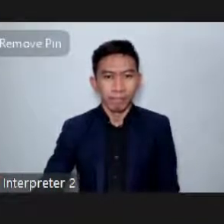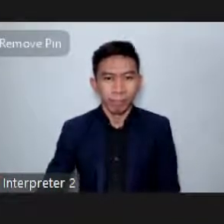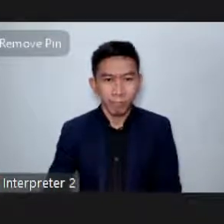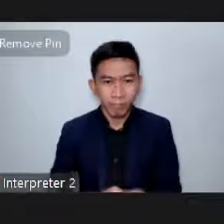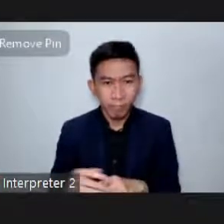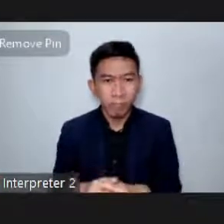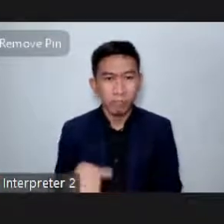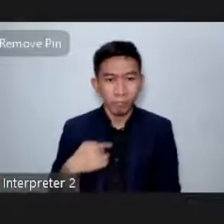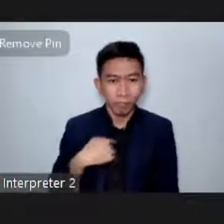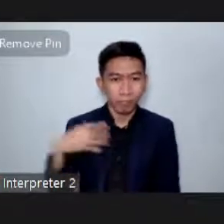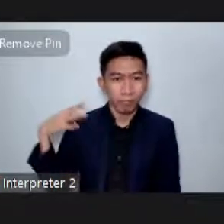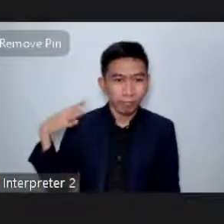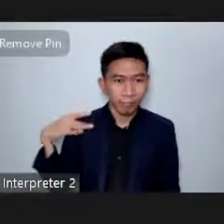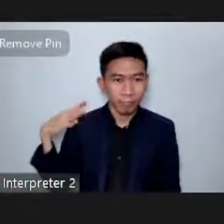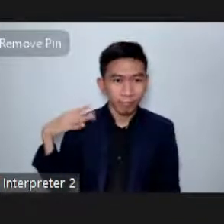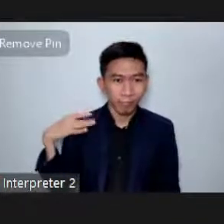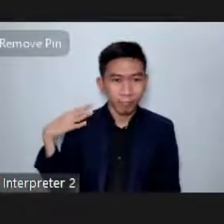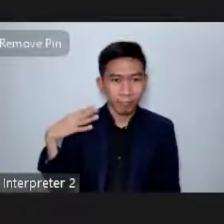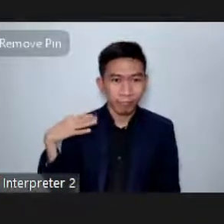Yung kinahintay ko.